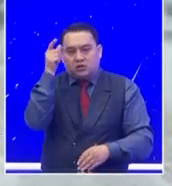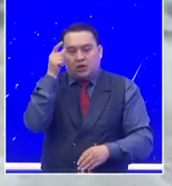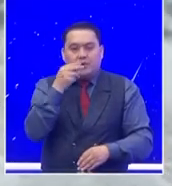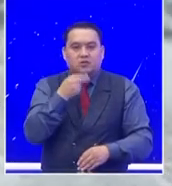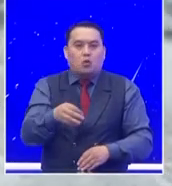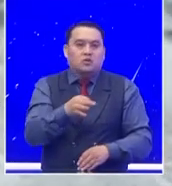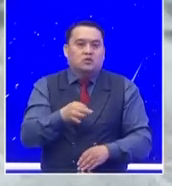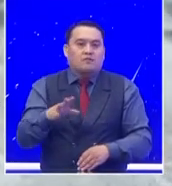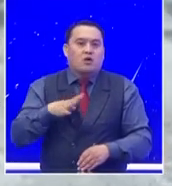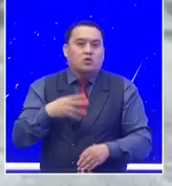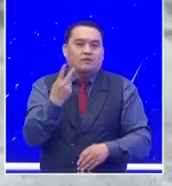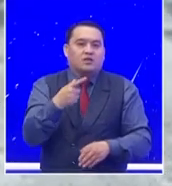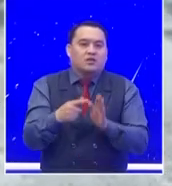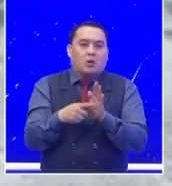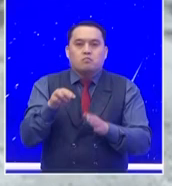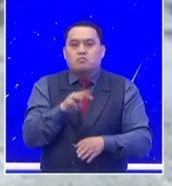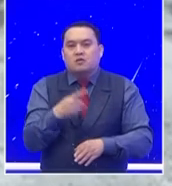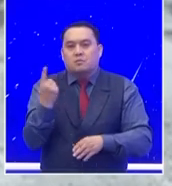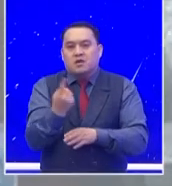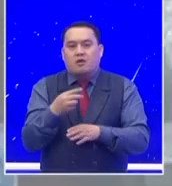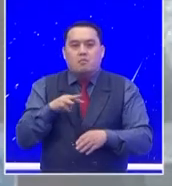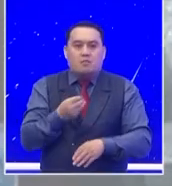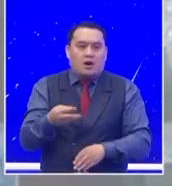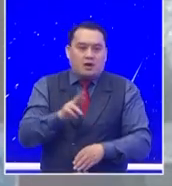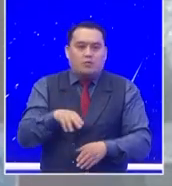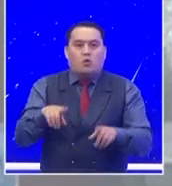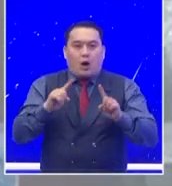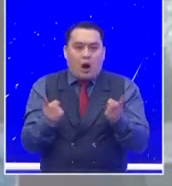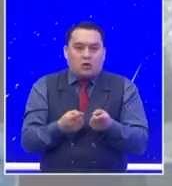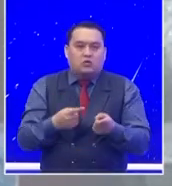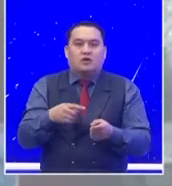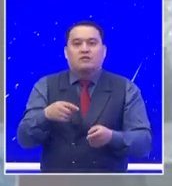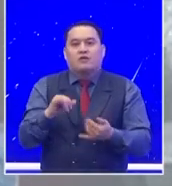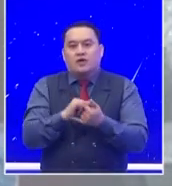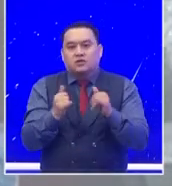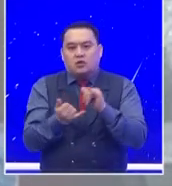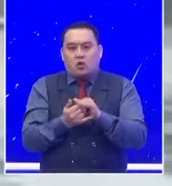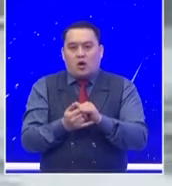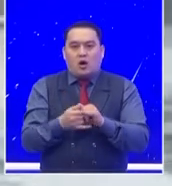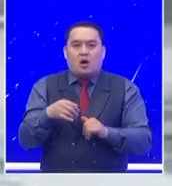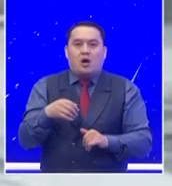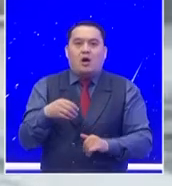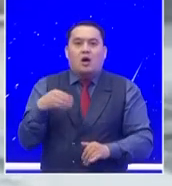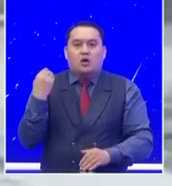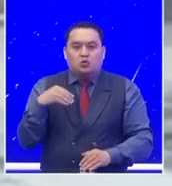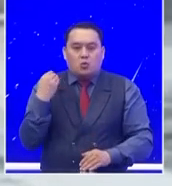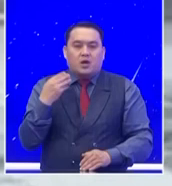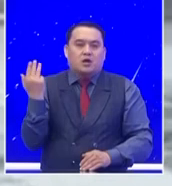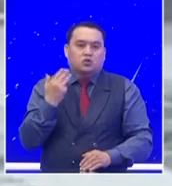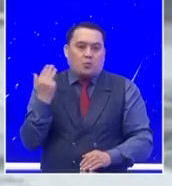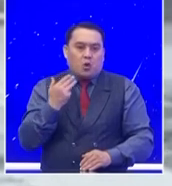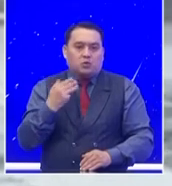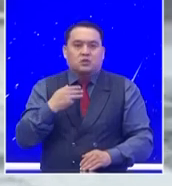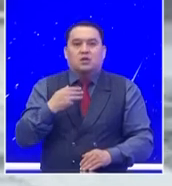областей с 23 марта по 1 мая ограничение будут действовать восточно-казахстанской акмолинская актюбинская